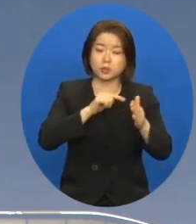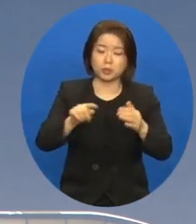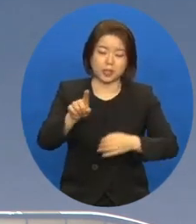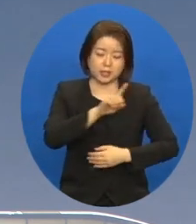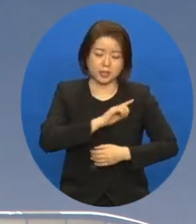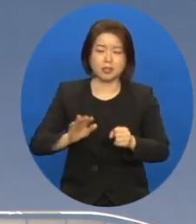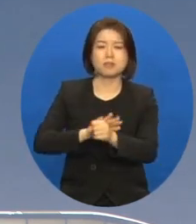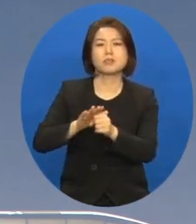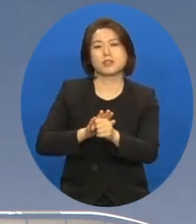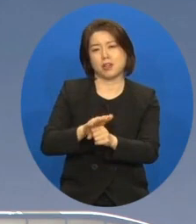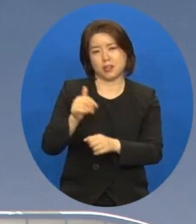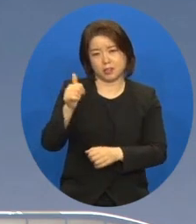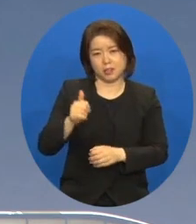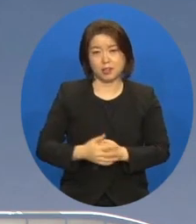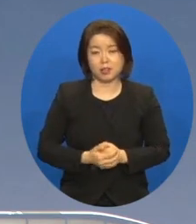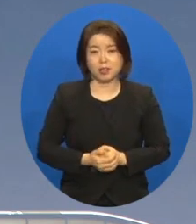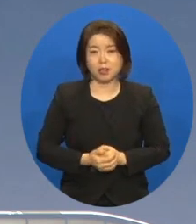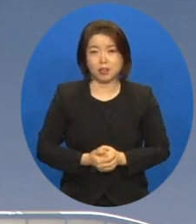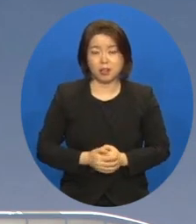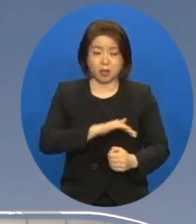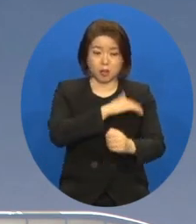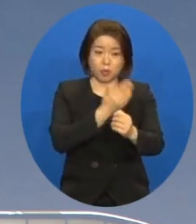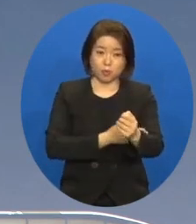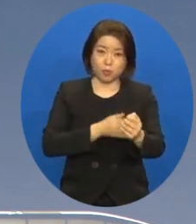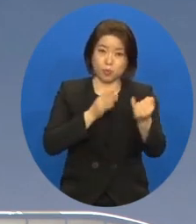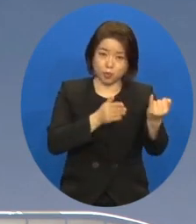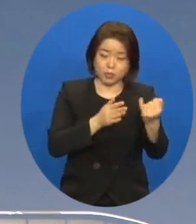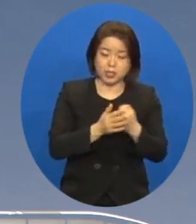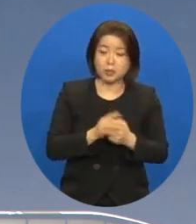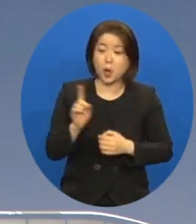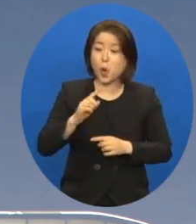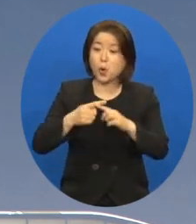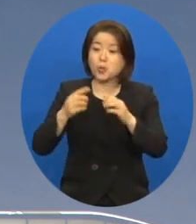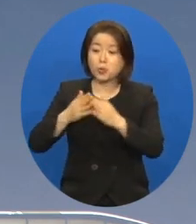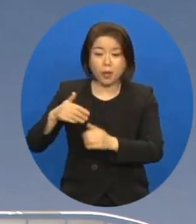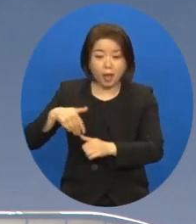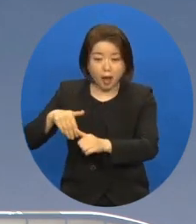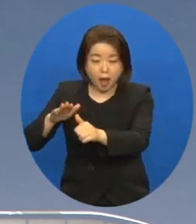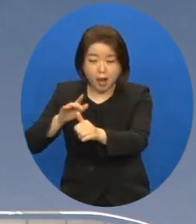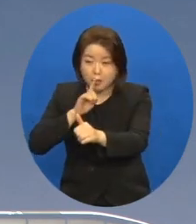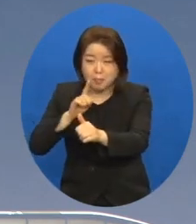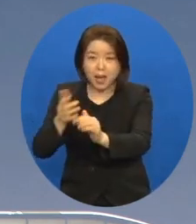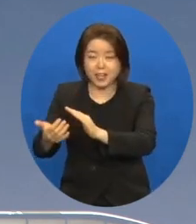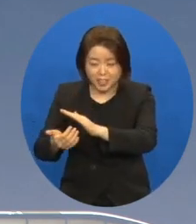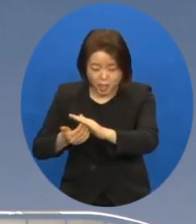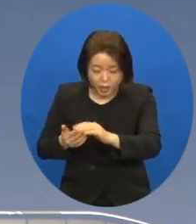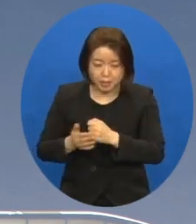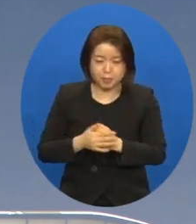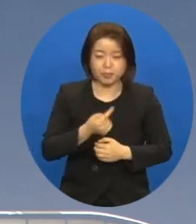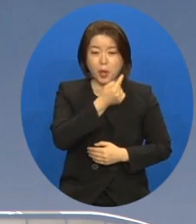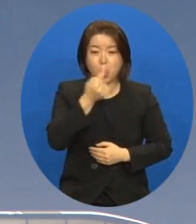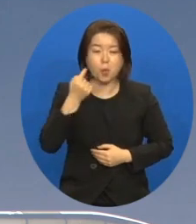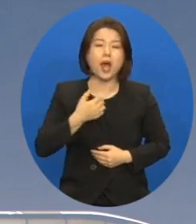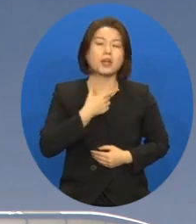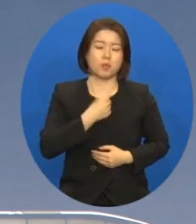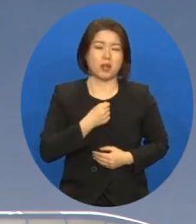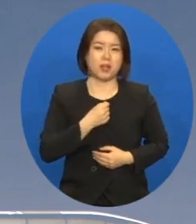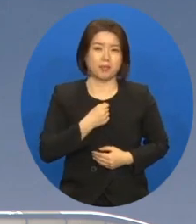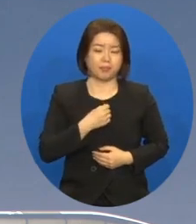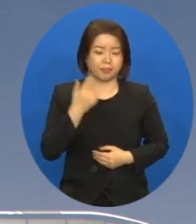제일은 사랑이라. 그래서 권사님께 어느 교회를 가시라고 제가 권하기 전에 한번 확인 한번 하고 싶습니다.